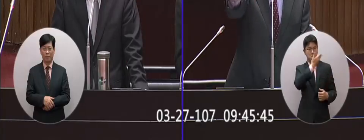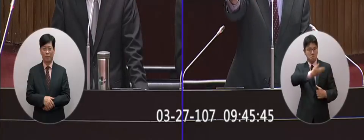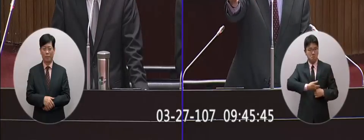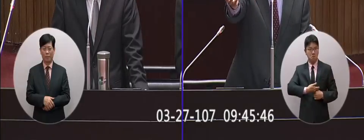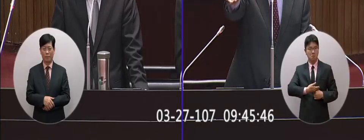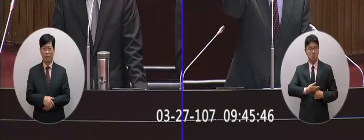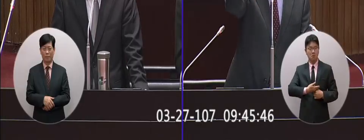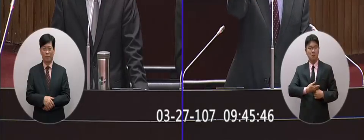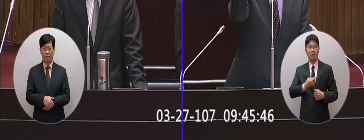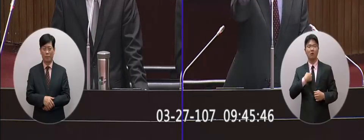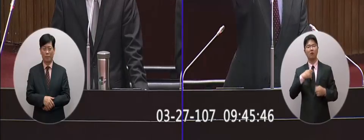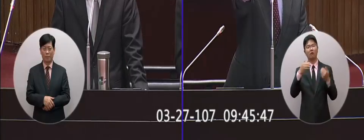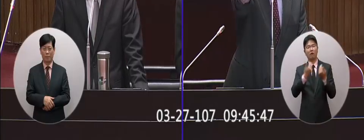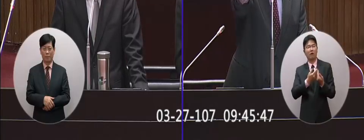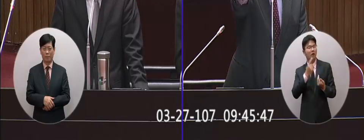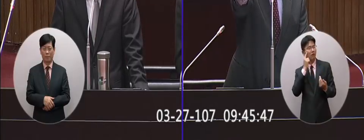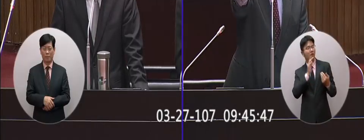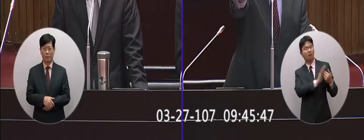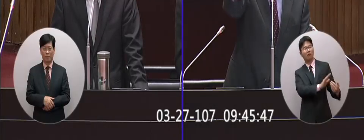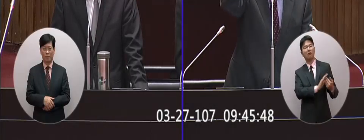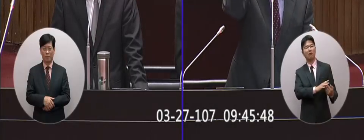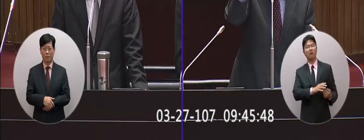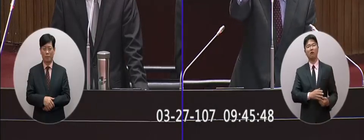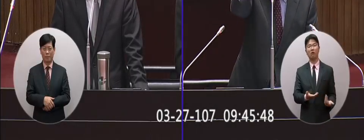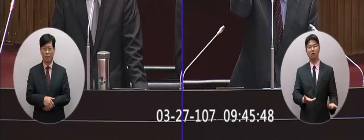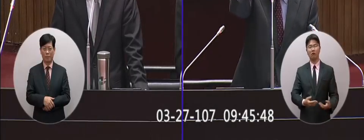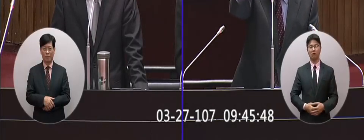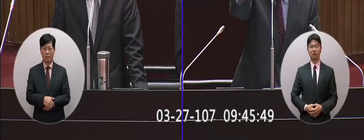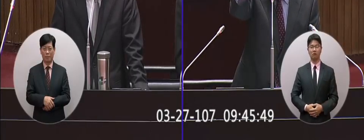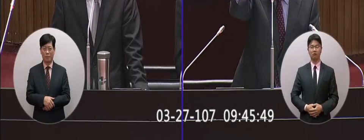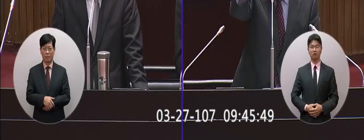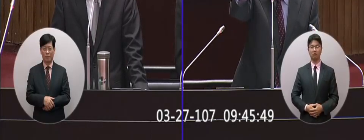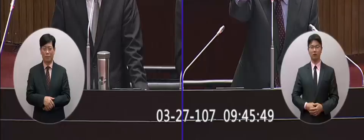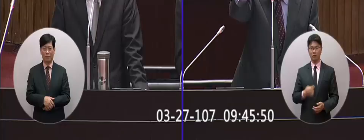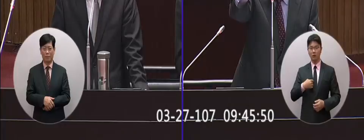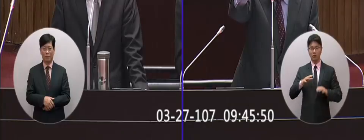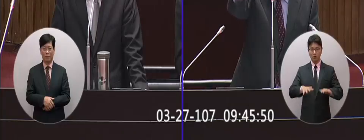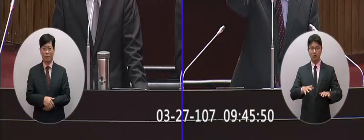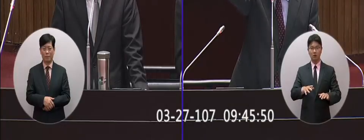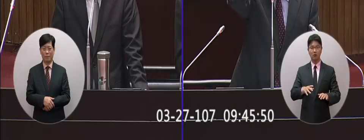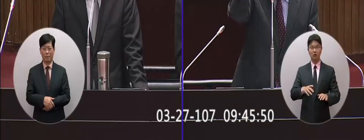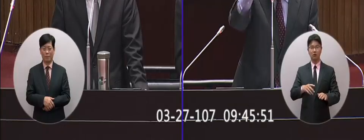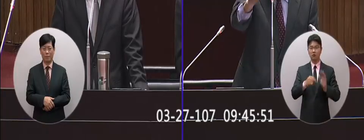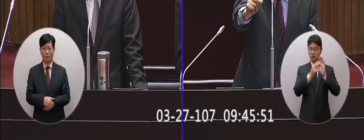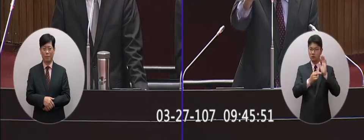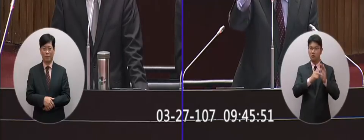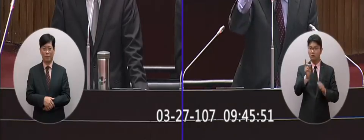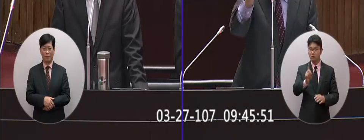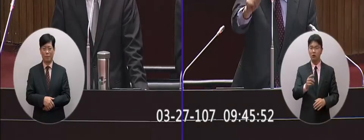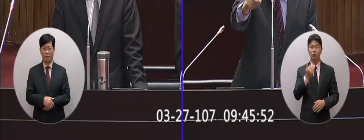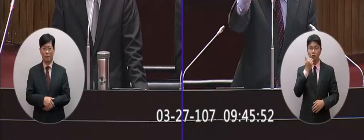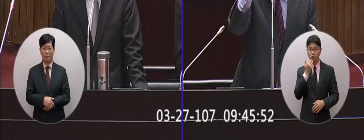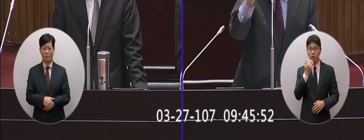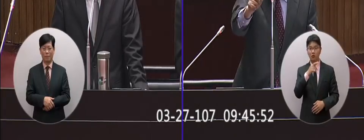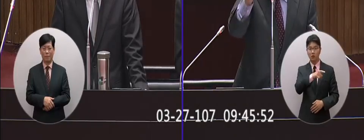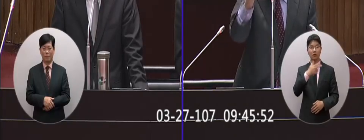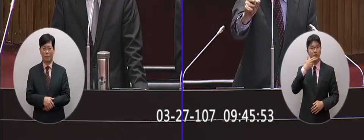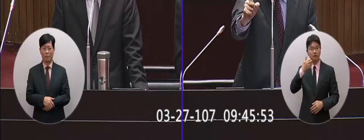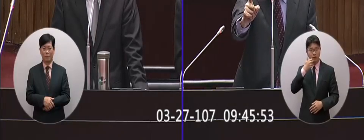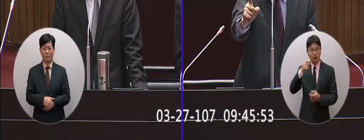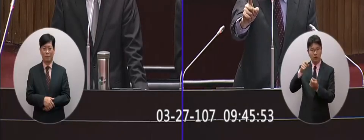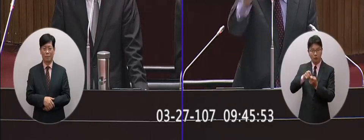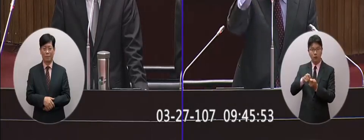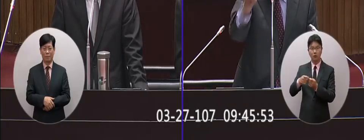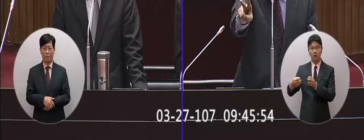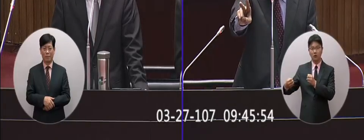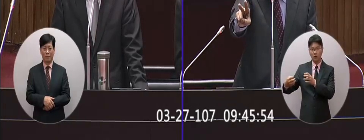心来换绝情，安尼对台湾甲你下手了。所以我即卖要甲你强调一点：如果你刚里面的贸易谈